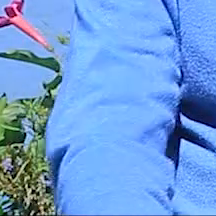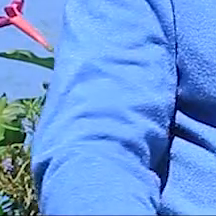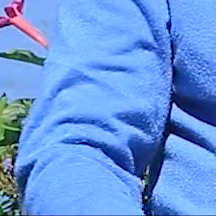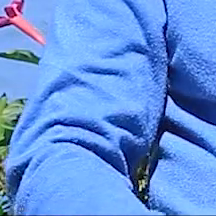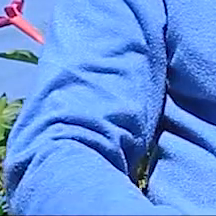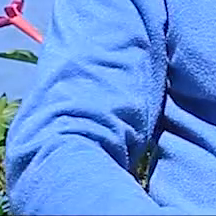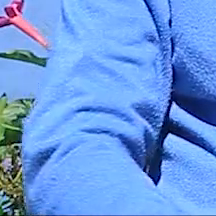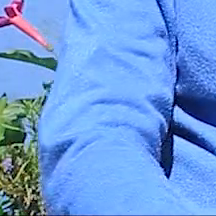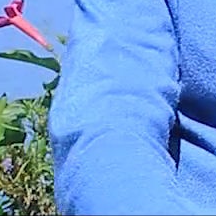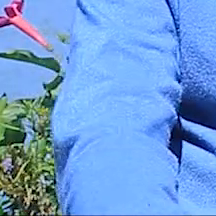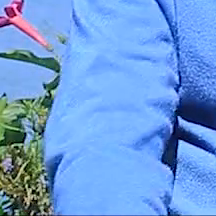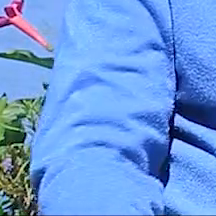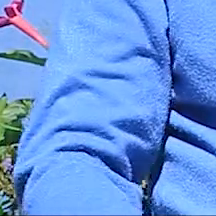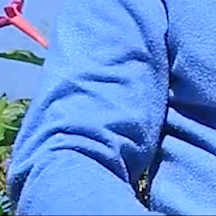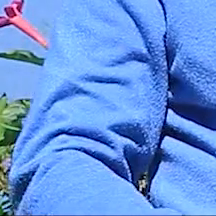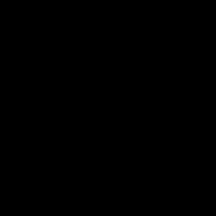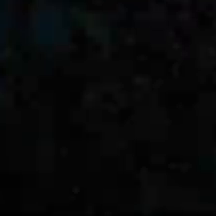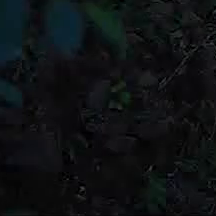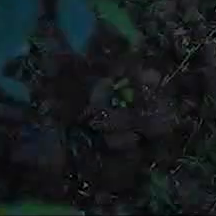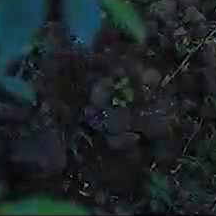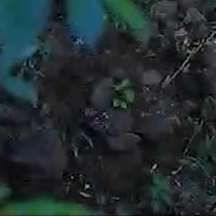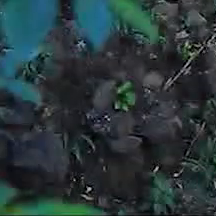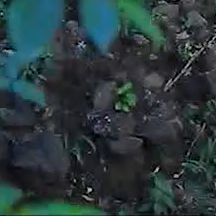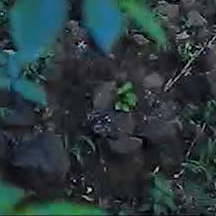የሆነ ሃይማኖታዊ ምስጢር ያፋልሳል።